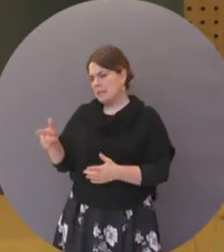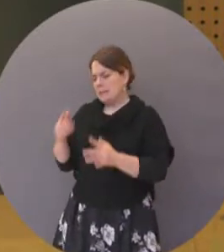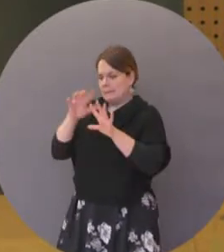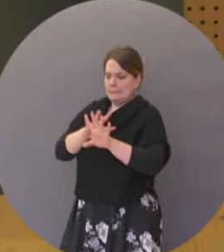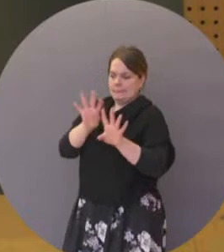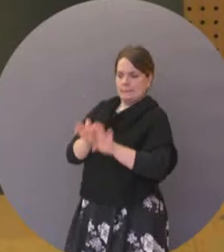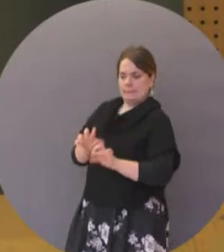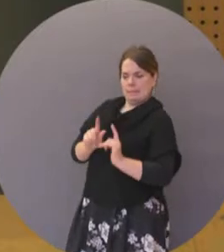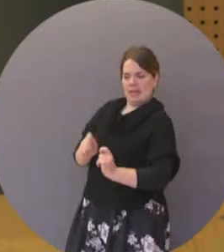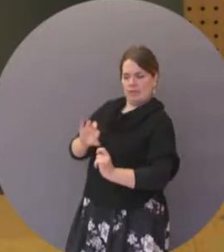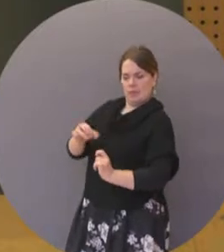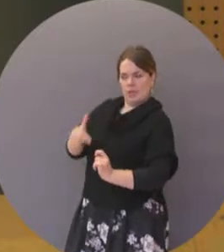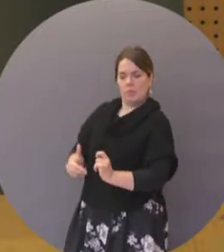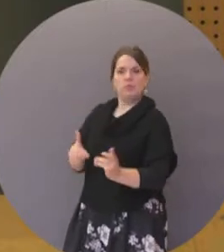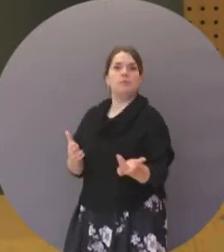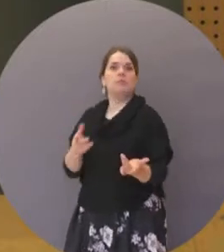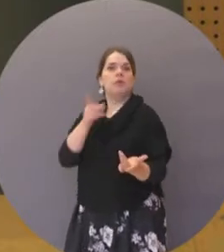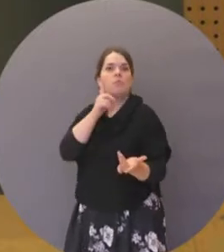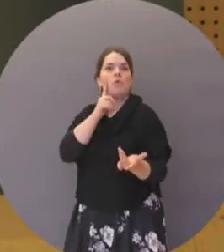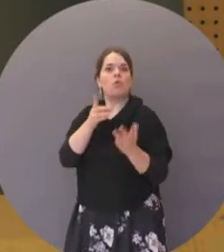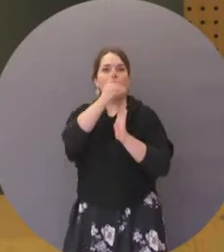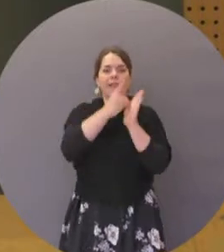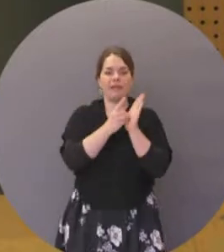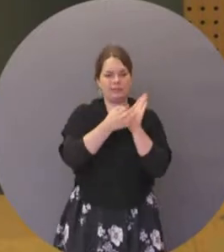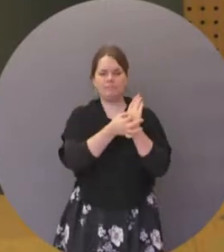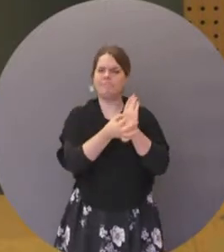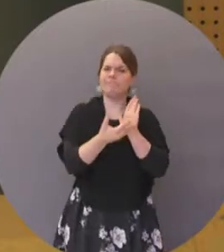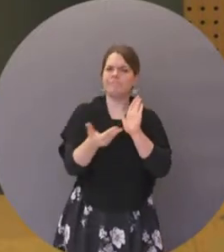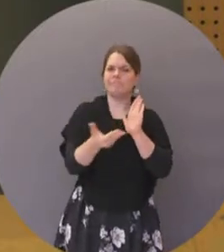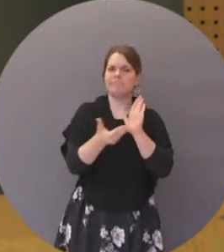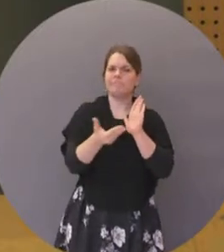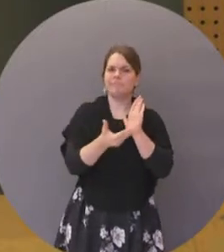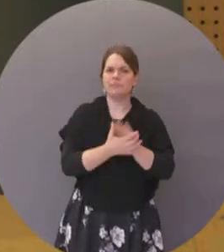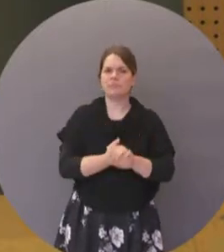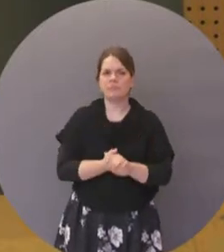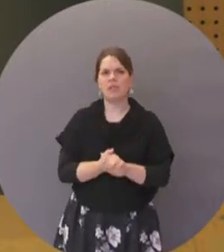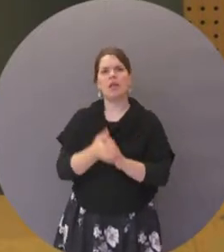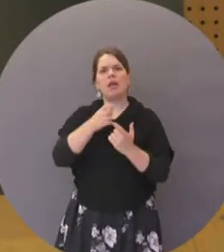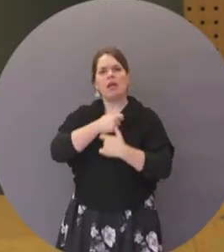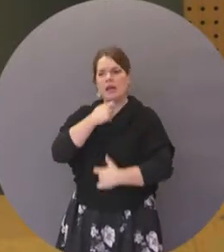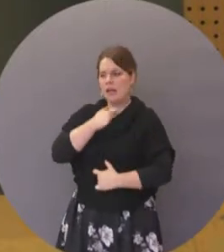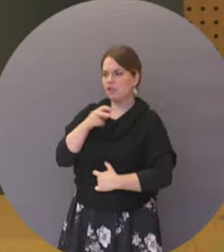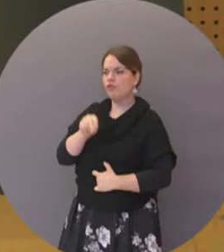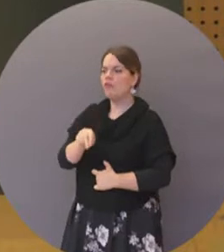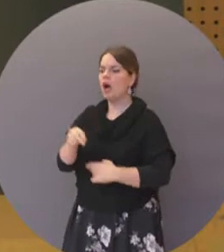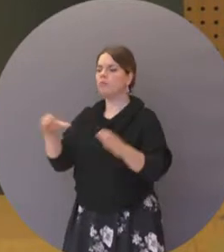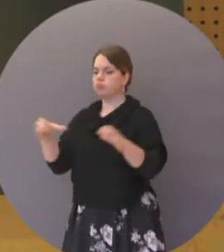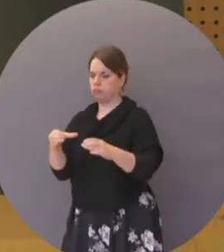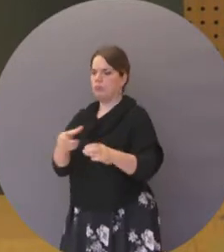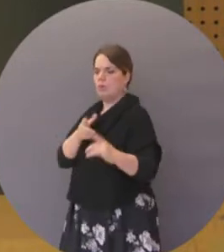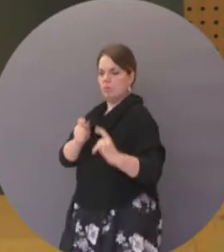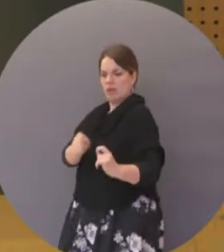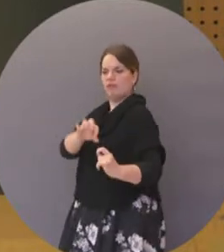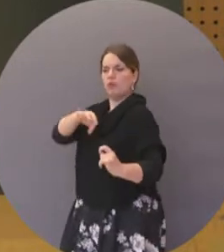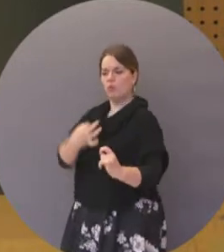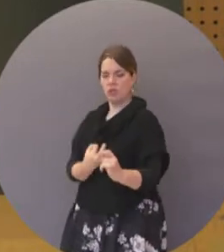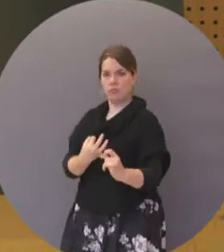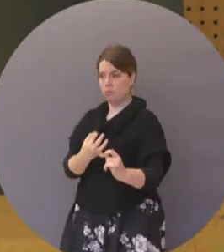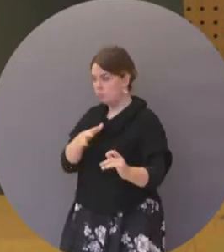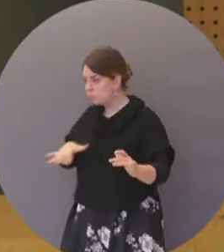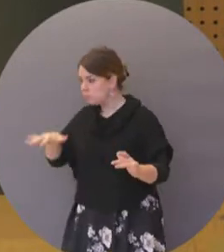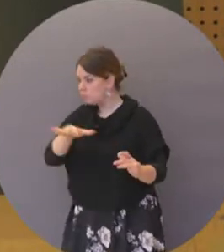dans l'application du décret une partie des cadres de l'aide sociale à l'enfance vont percevoir le pays et d'autres qui sont pourtant